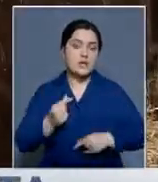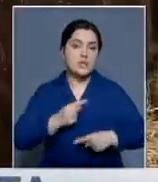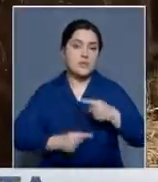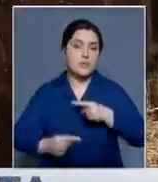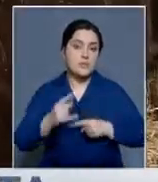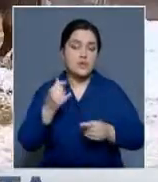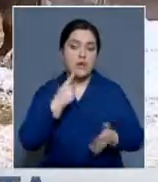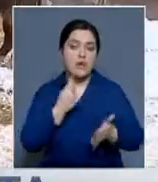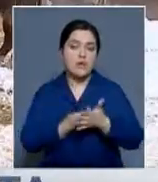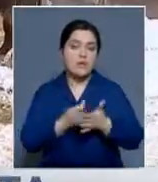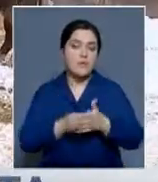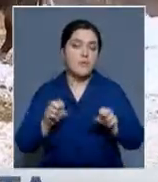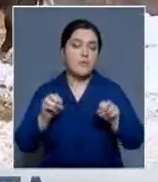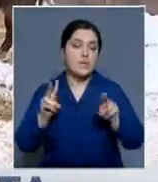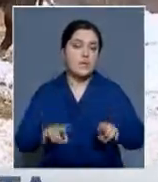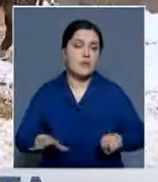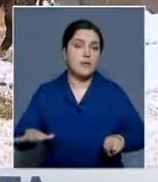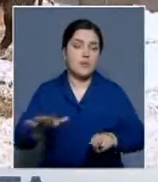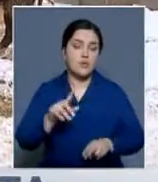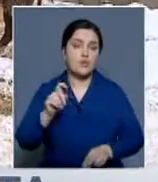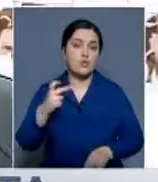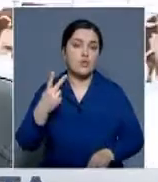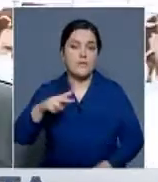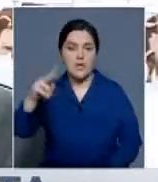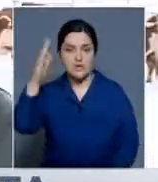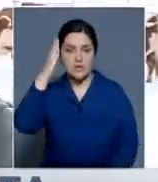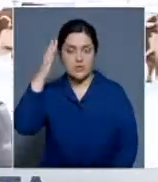организована откормочная площадка на 120 голов.